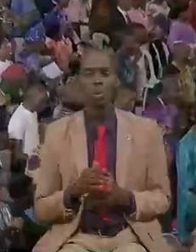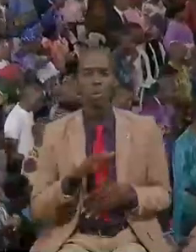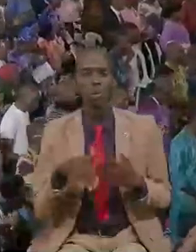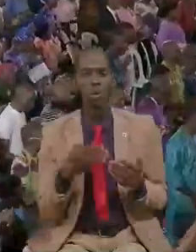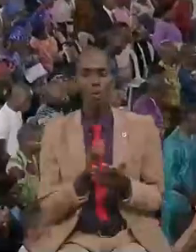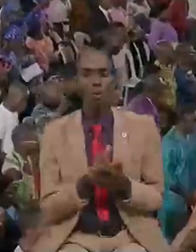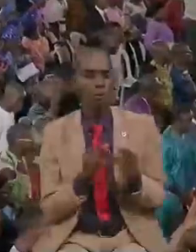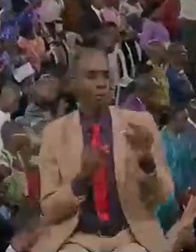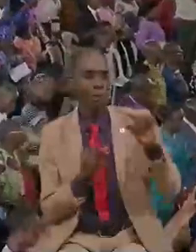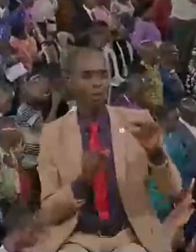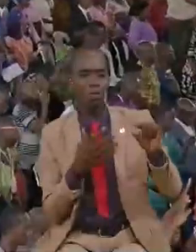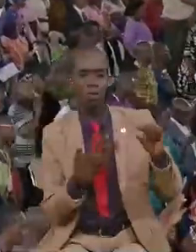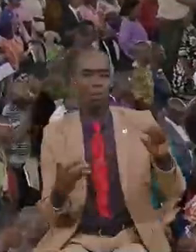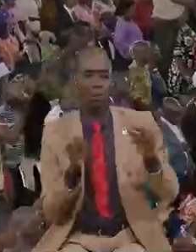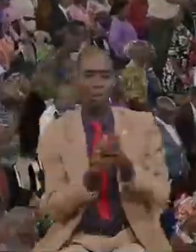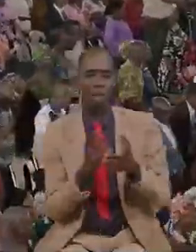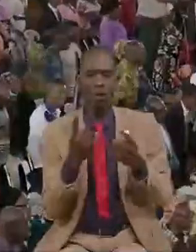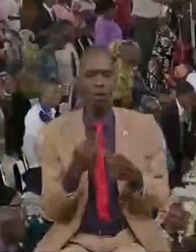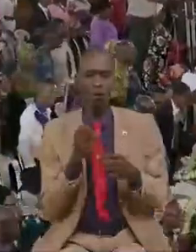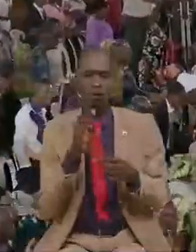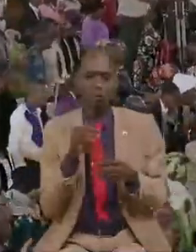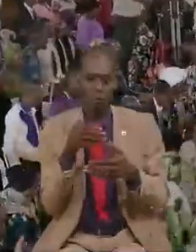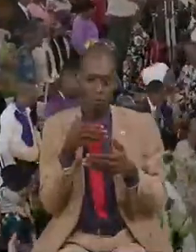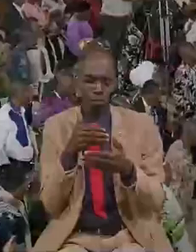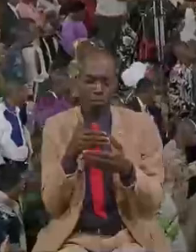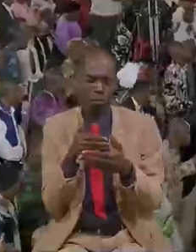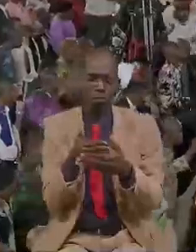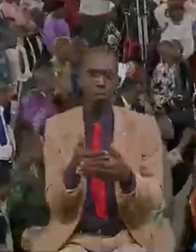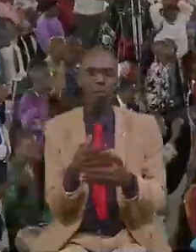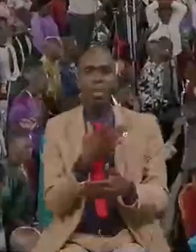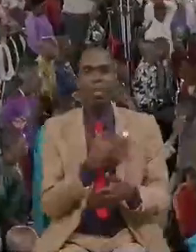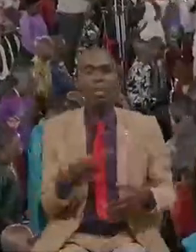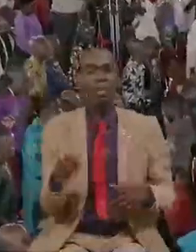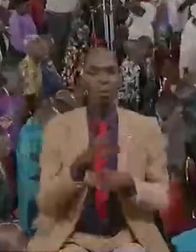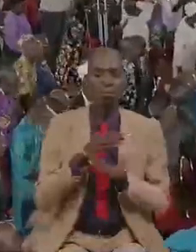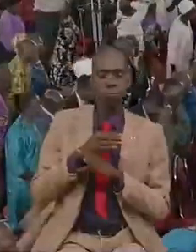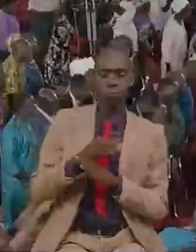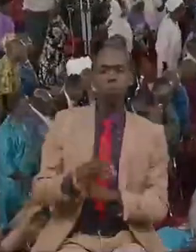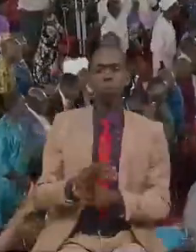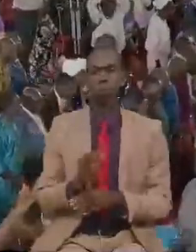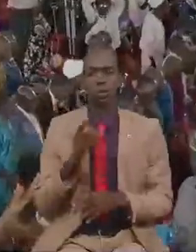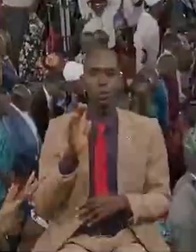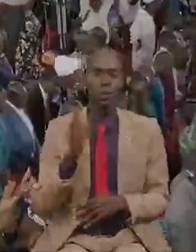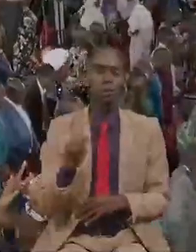Ces petites choses qui sont proches et qui bloquent l'avenir.